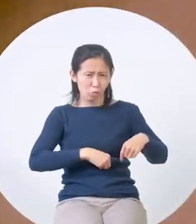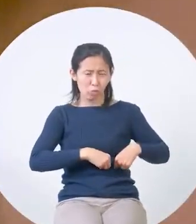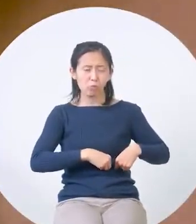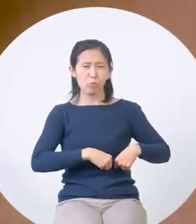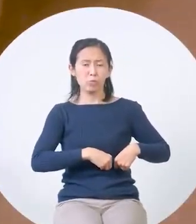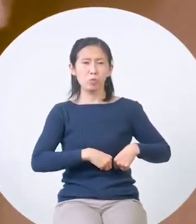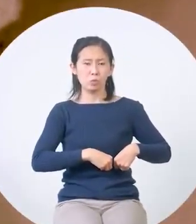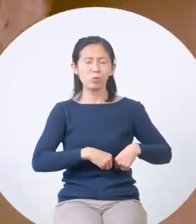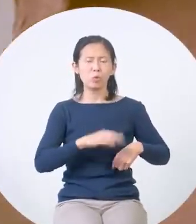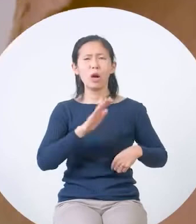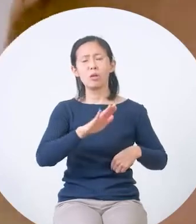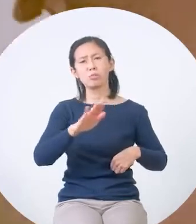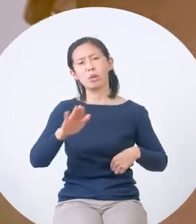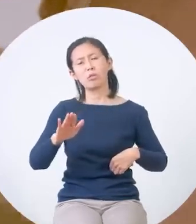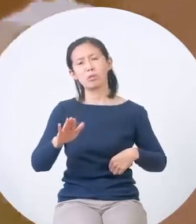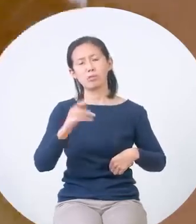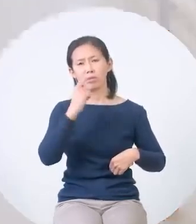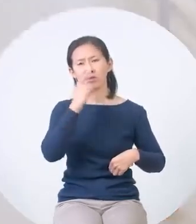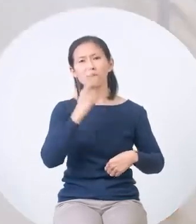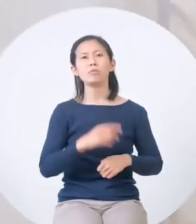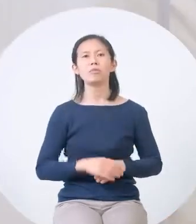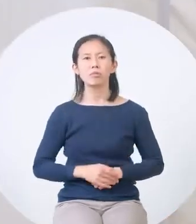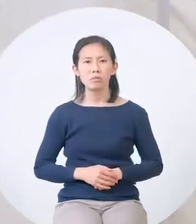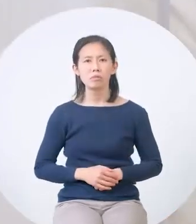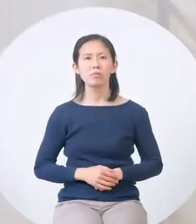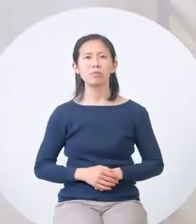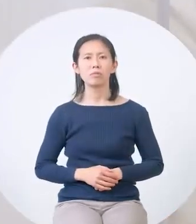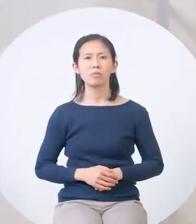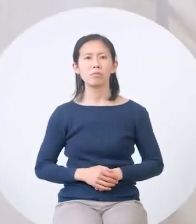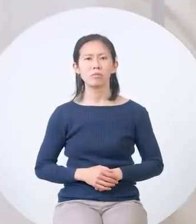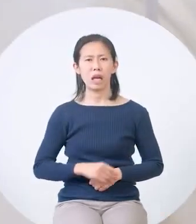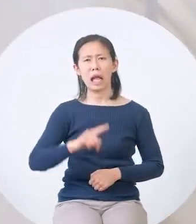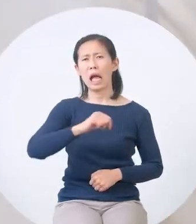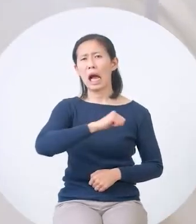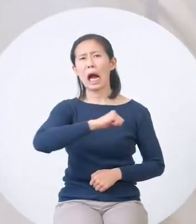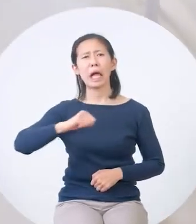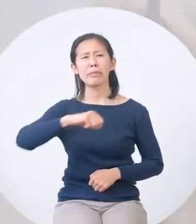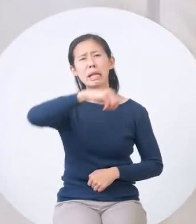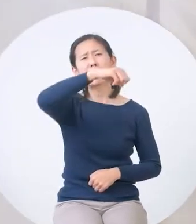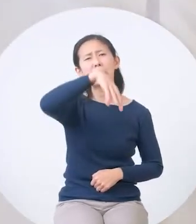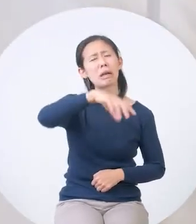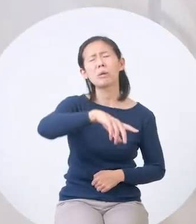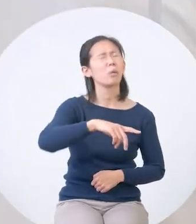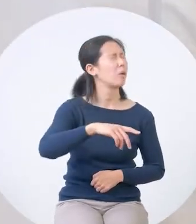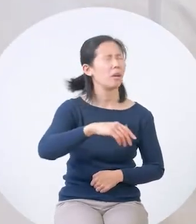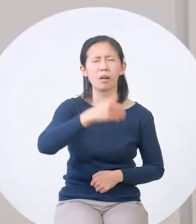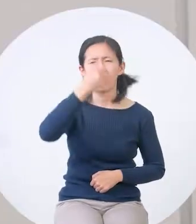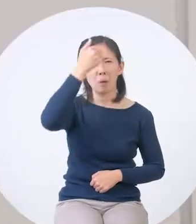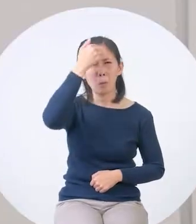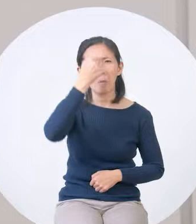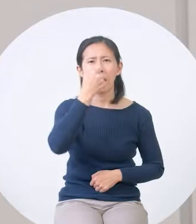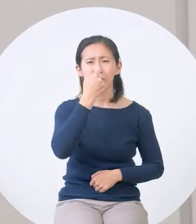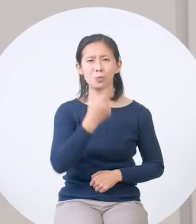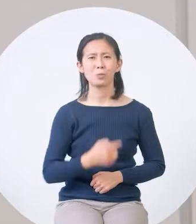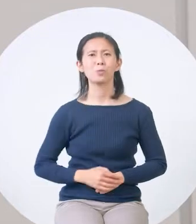ったりするんですね。だから勝手に出られるのは実はちょっと困る